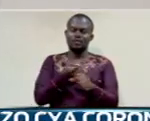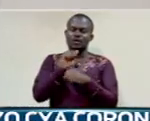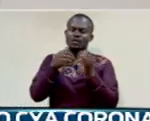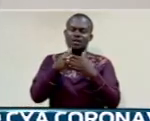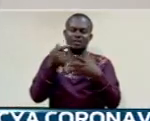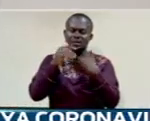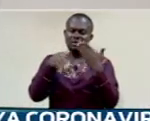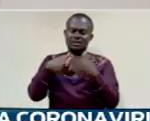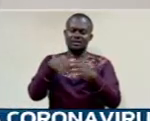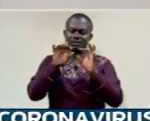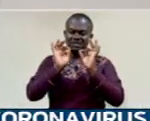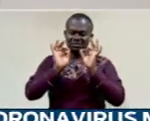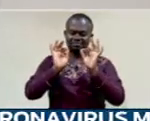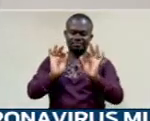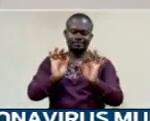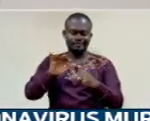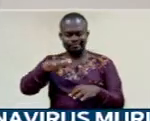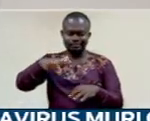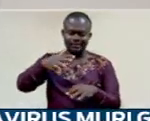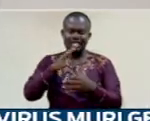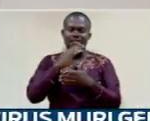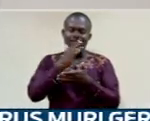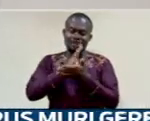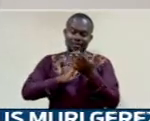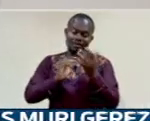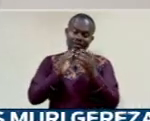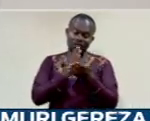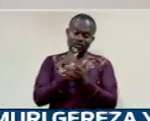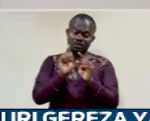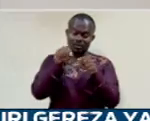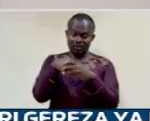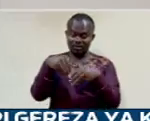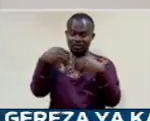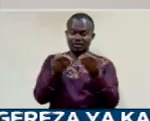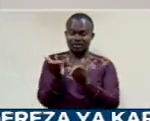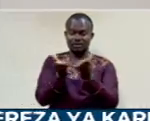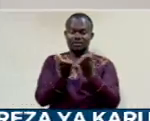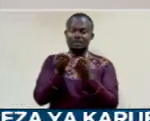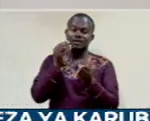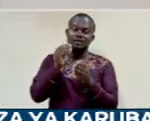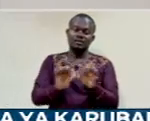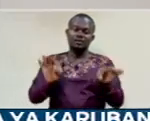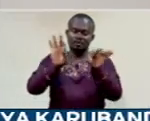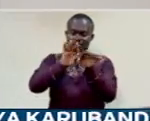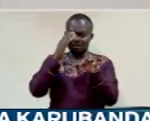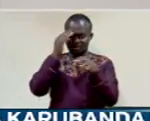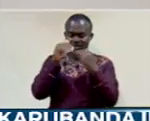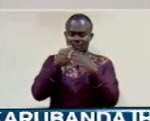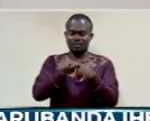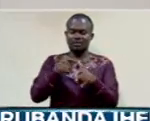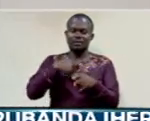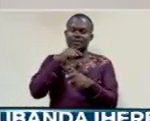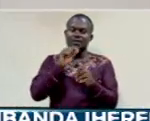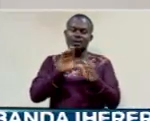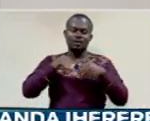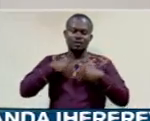shyashya bose cyangwa ngo birerade. Hari bamwe koko ugenda ugiye nawe gutanga serivisi za ngombwa, kuko nawe twese ntitwemerewe